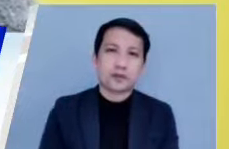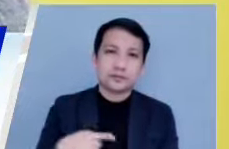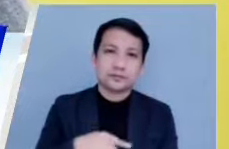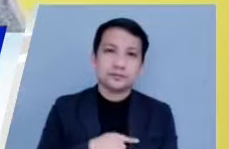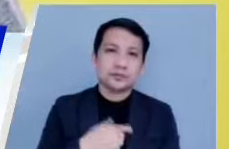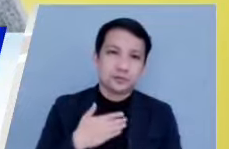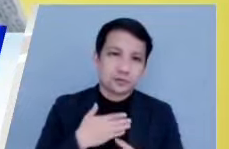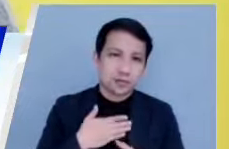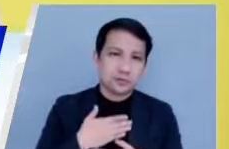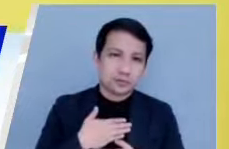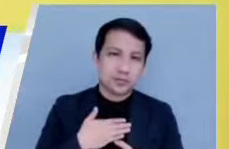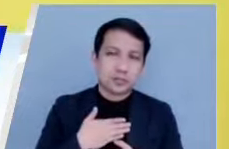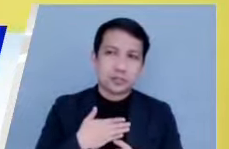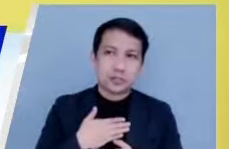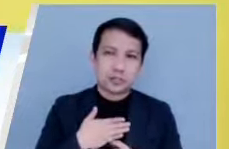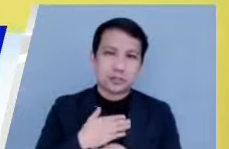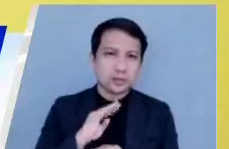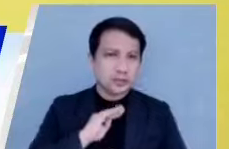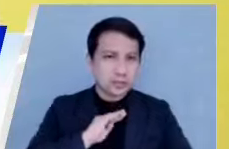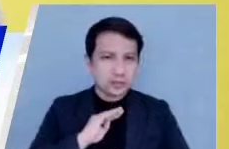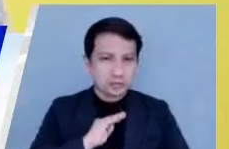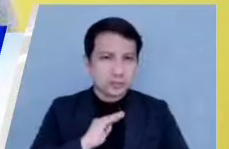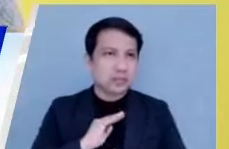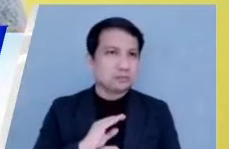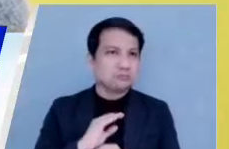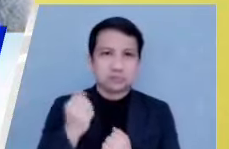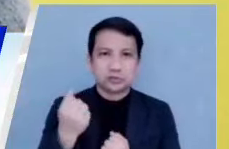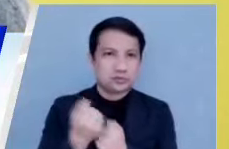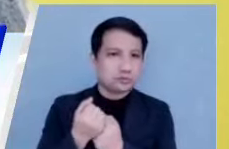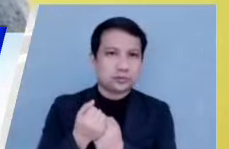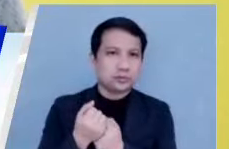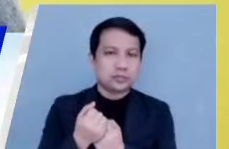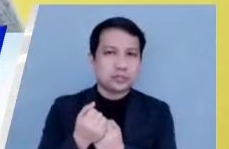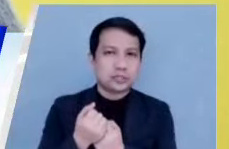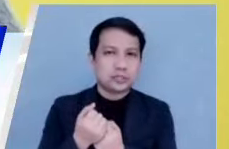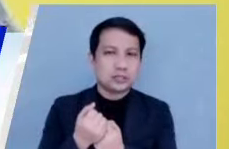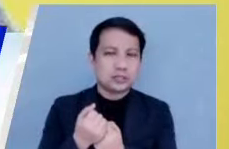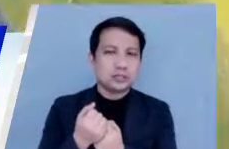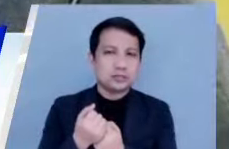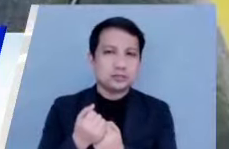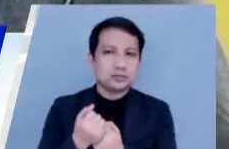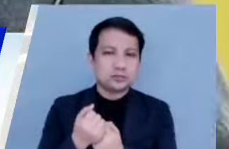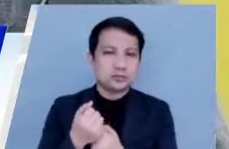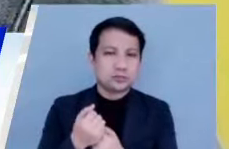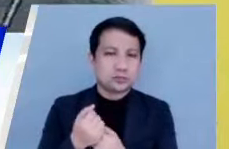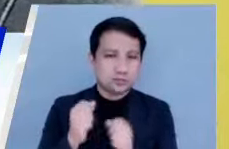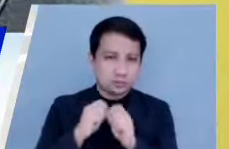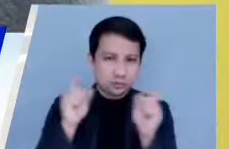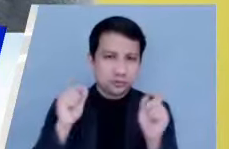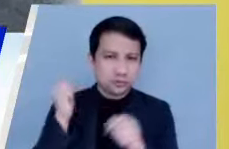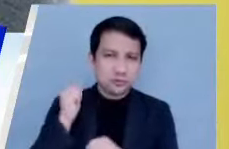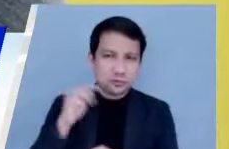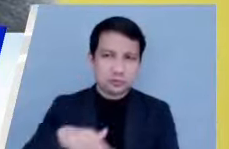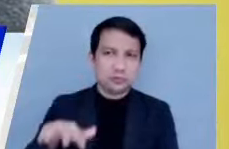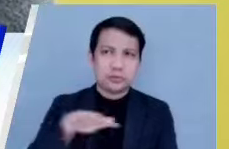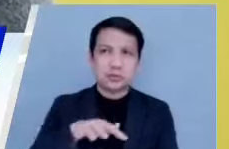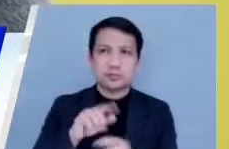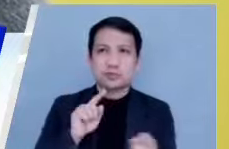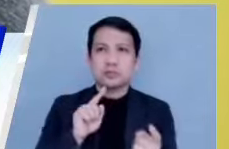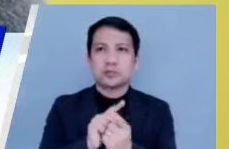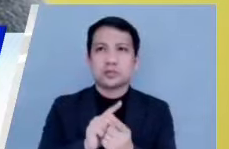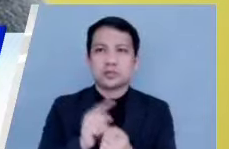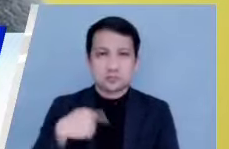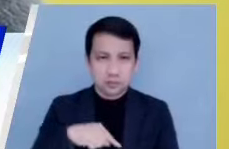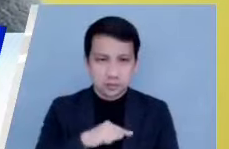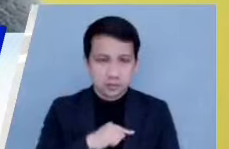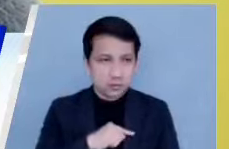very fulfilled na the support that we've been getting is far beyond our expectations. Every time may mami-meet kami, kita